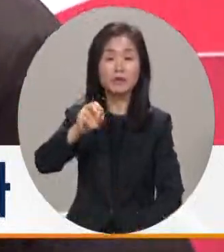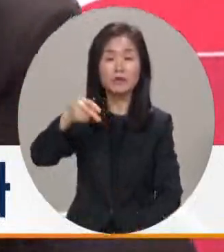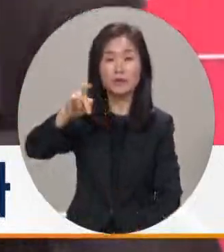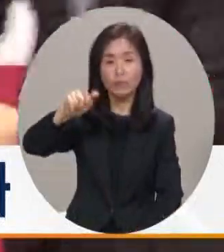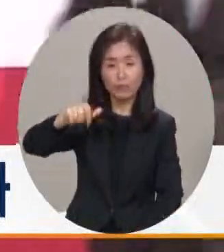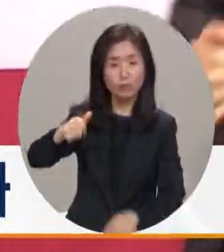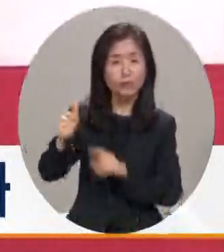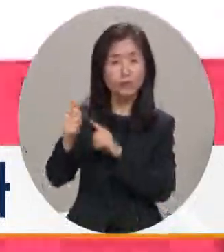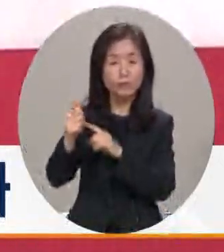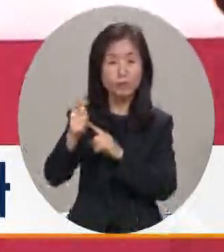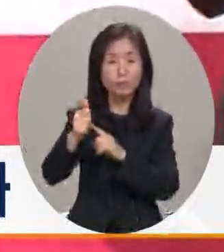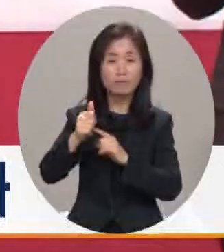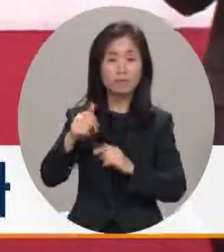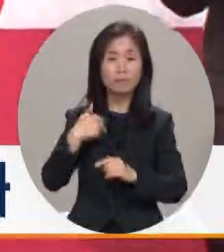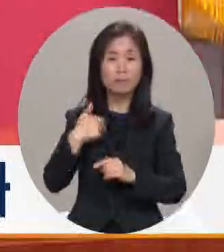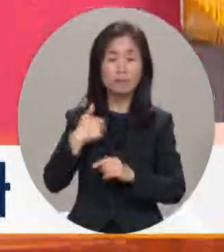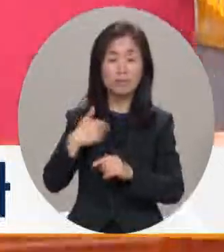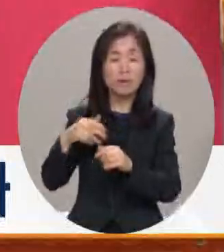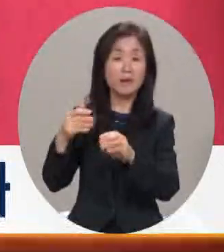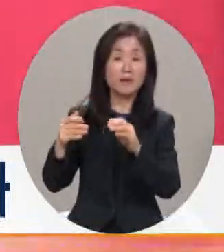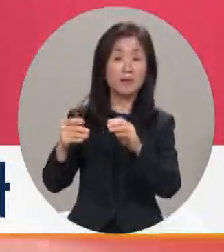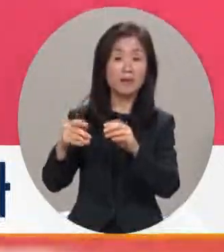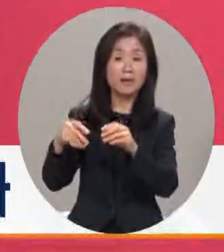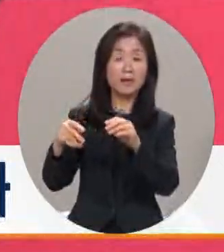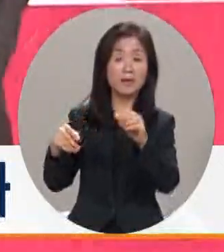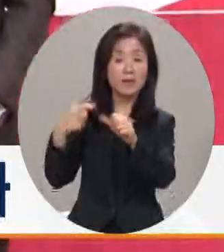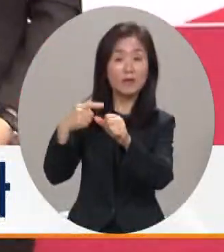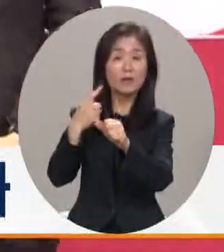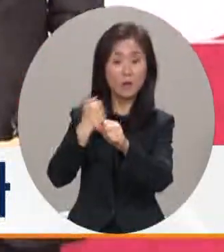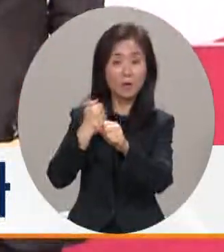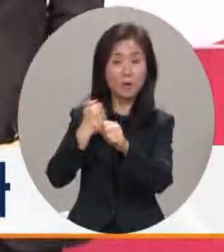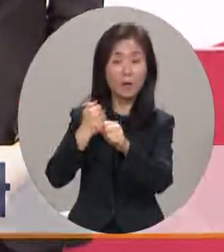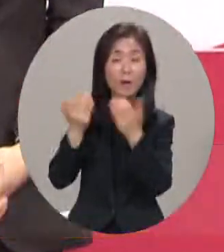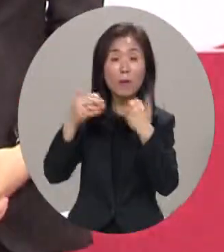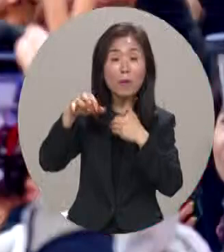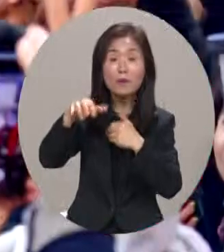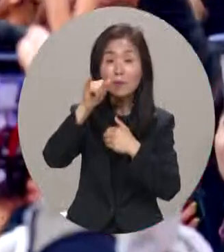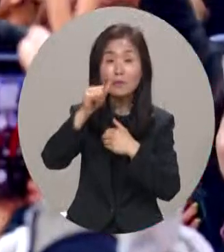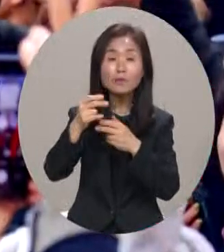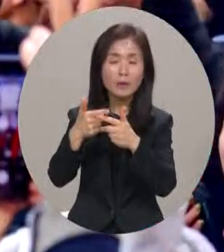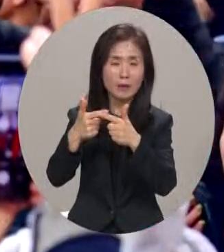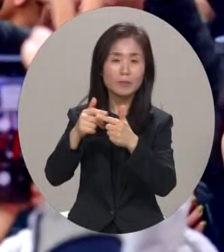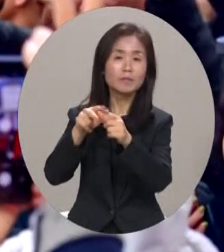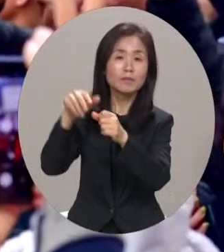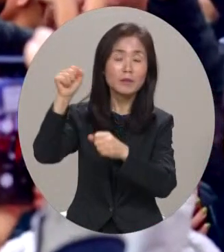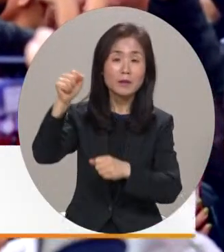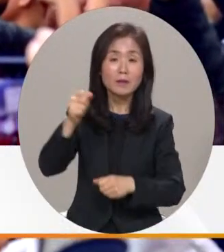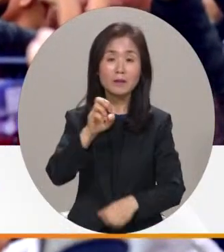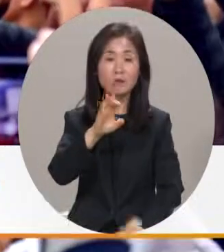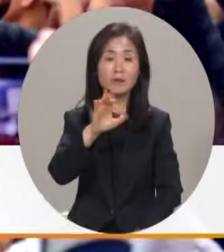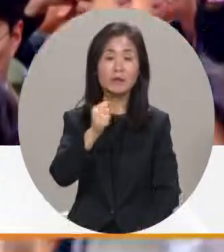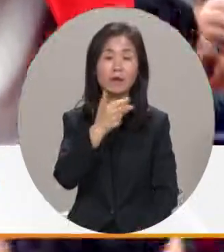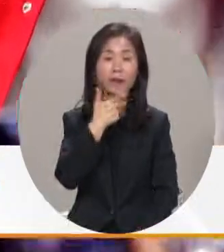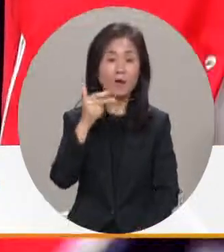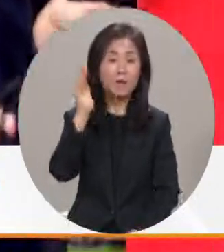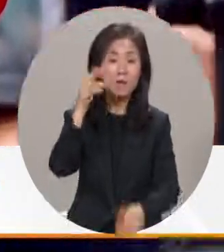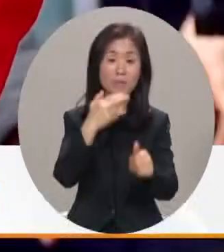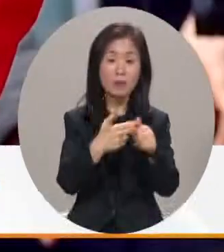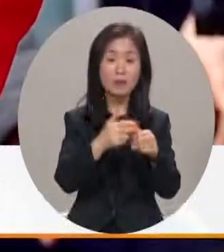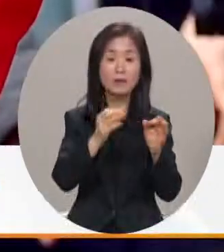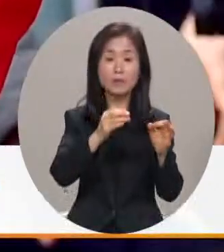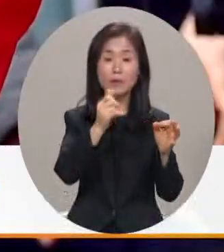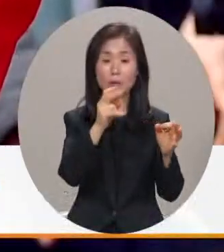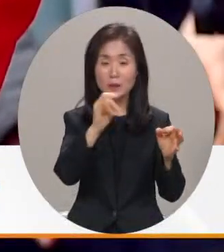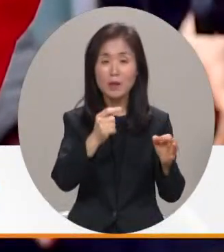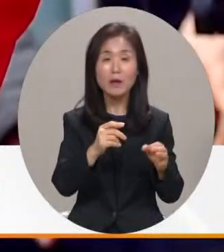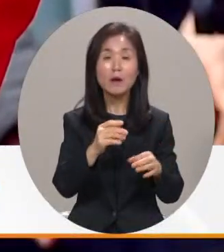후보 자신이 교편을 잡아왔던 부산 지역구에 출마했습니다 EBS 영어 출신 김효훈 후보는